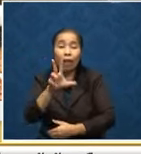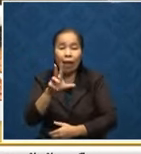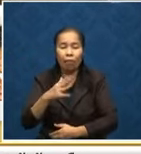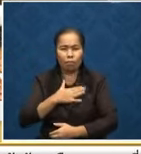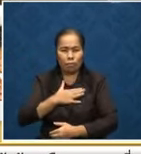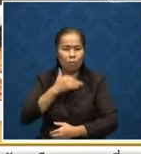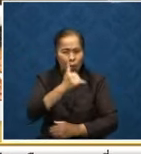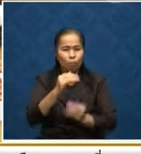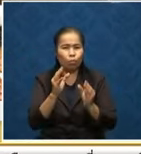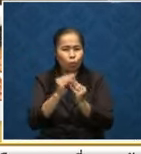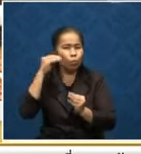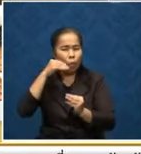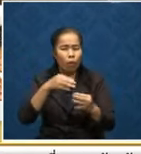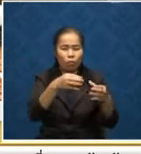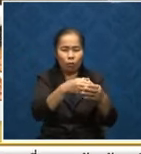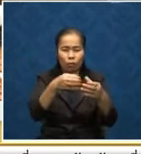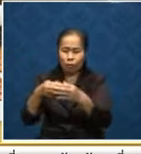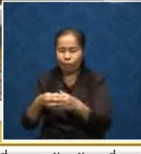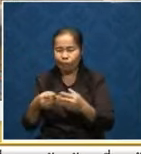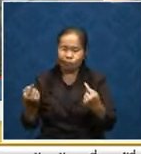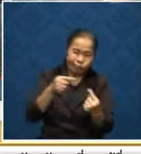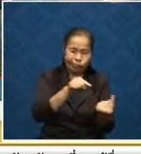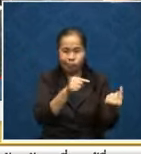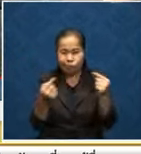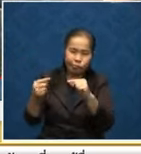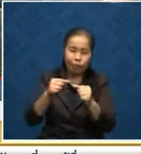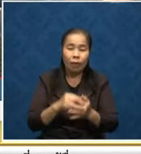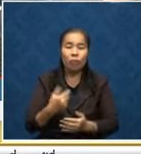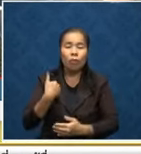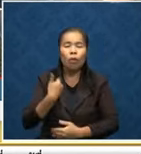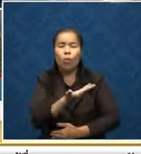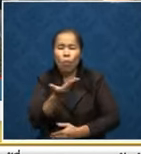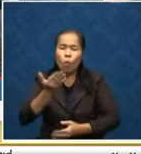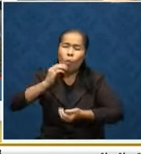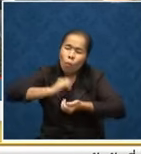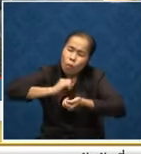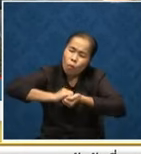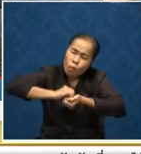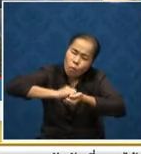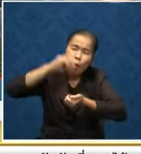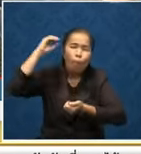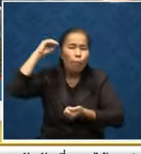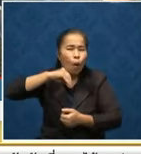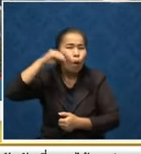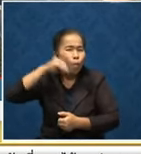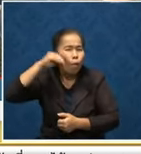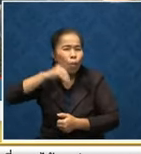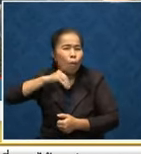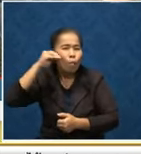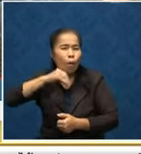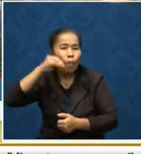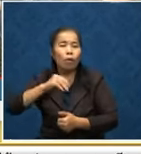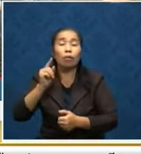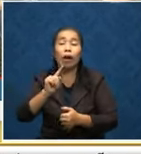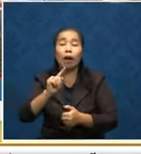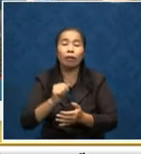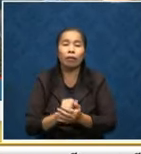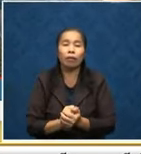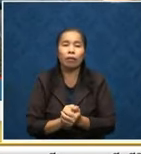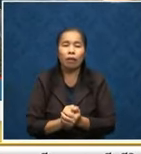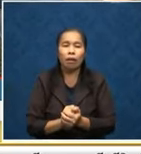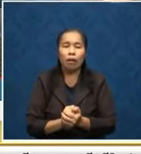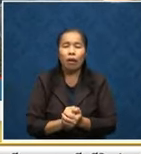มอยู่เป็นประจำนะครับมีการขอความร่วมมือหลายครั้งหลายคราวว่าเ